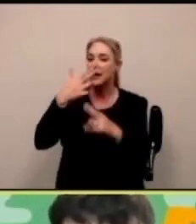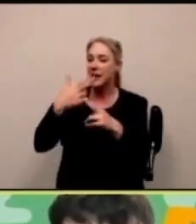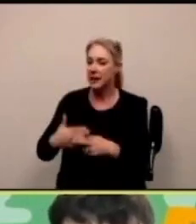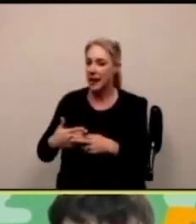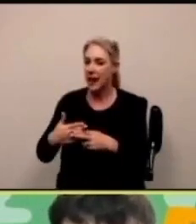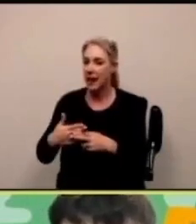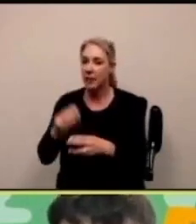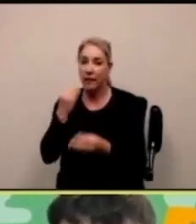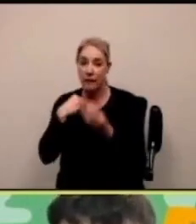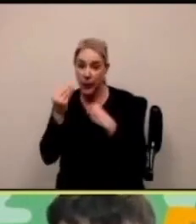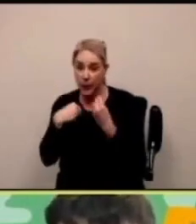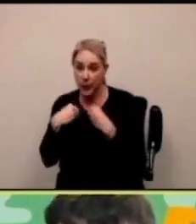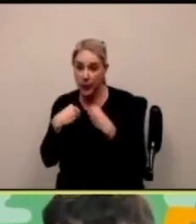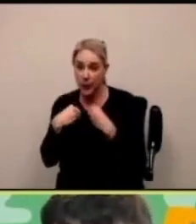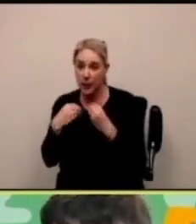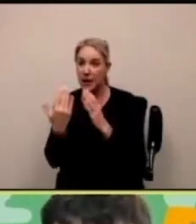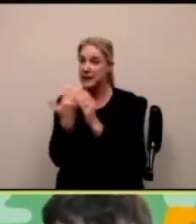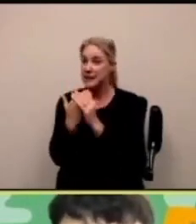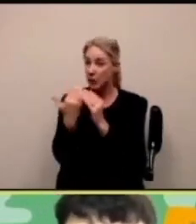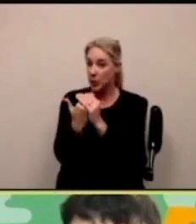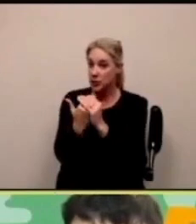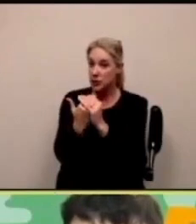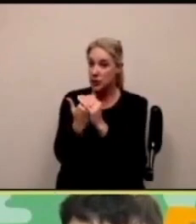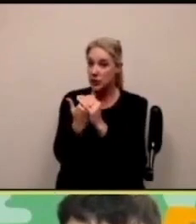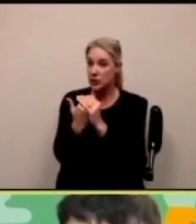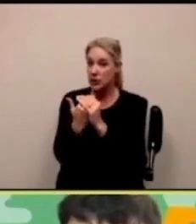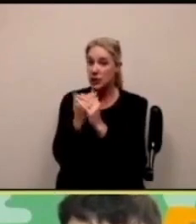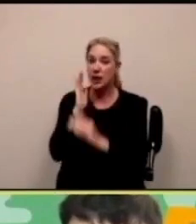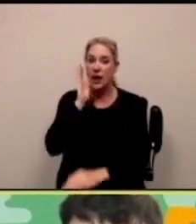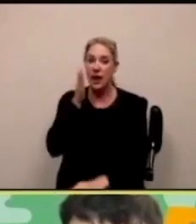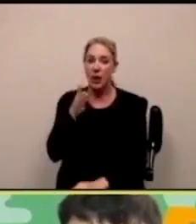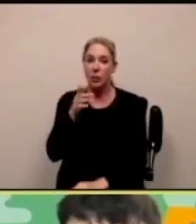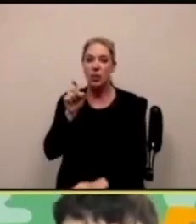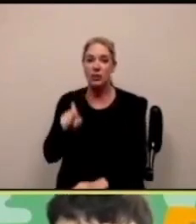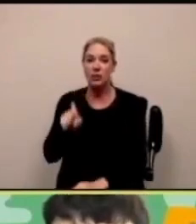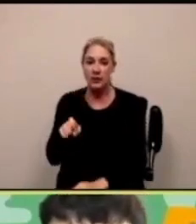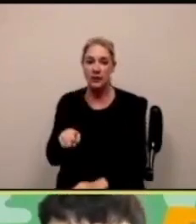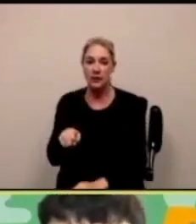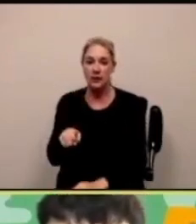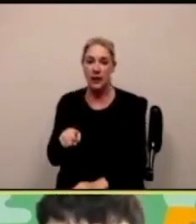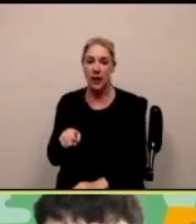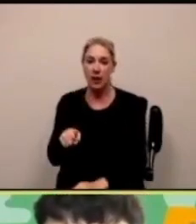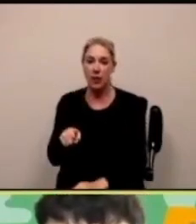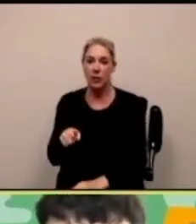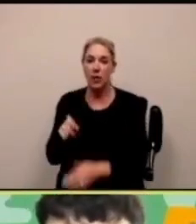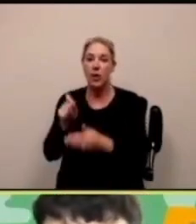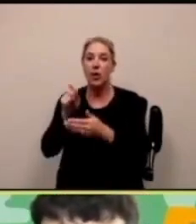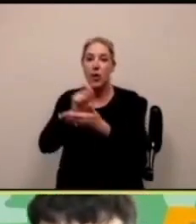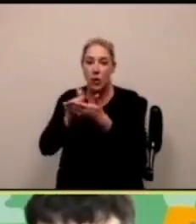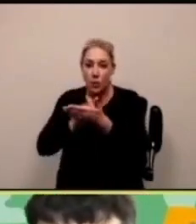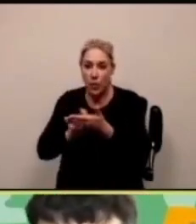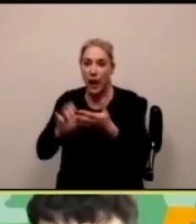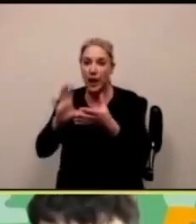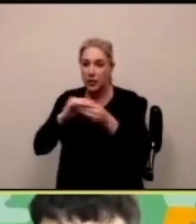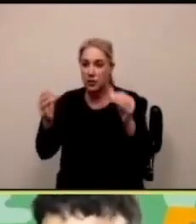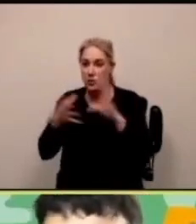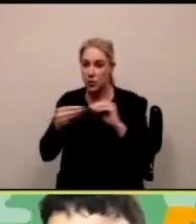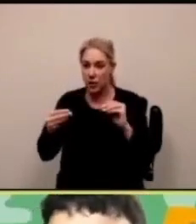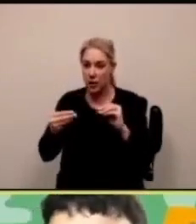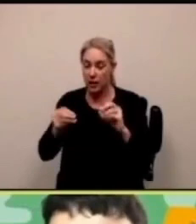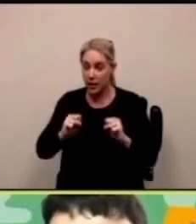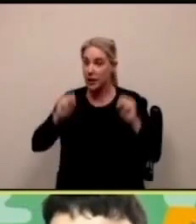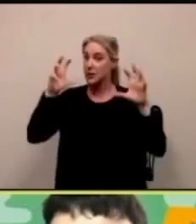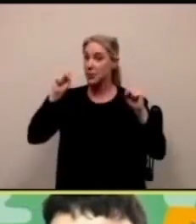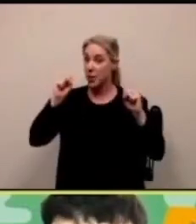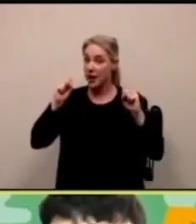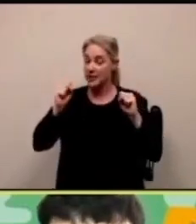別の別の事例を出してみましょうこちらの方であとまあ例えばあとサンドイッチなどを使って